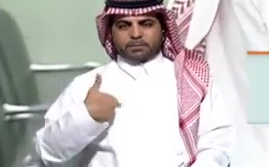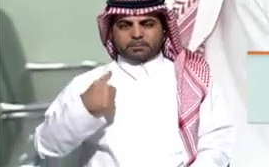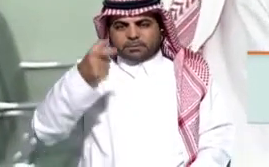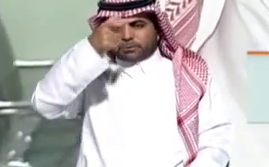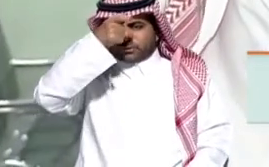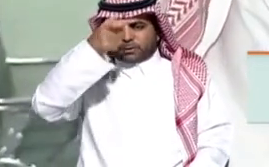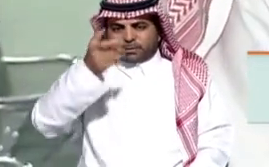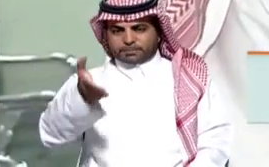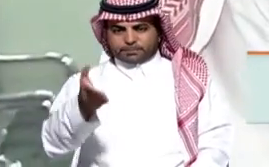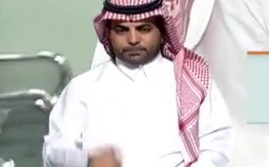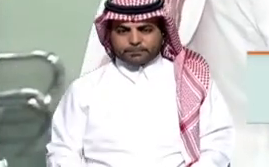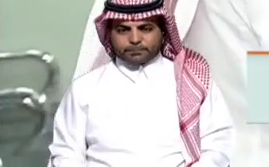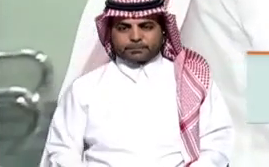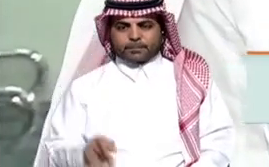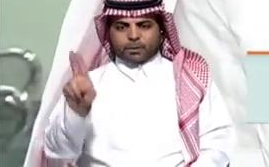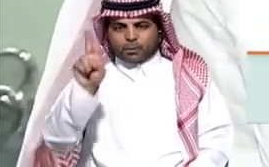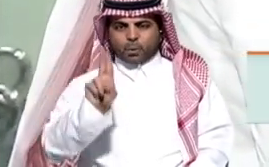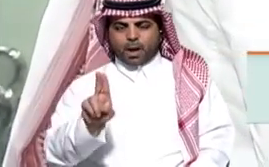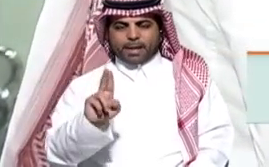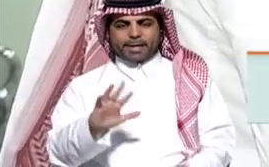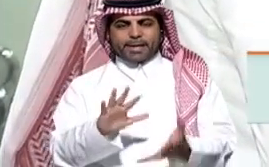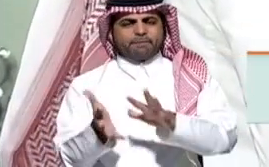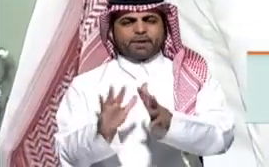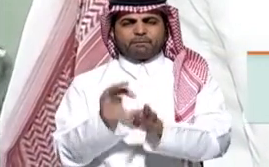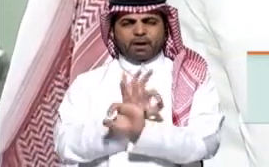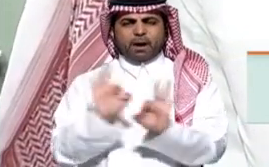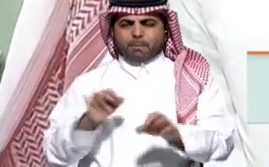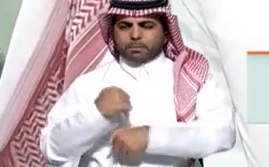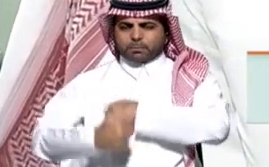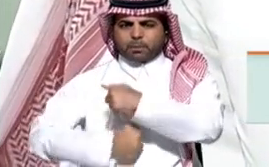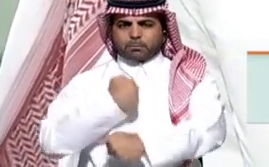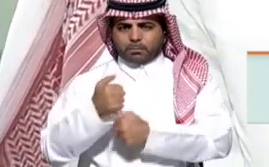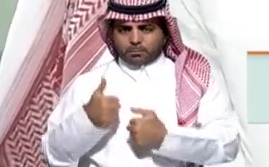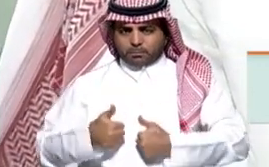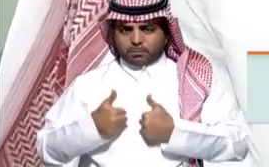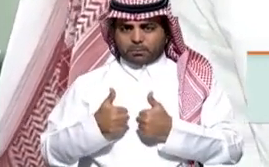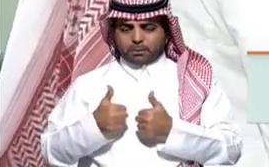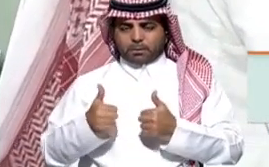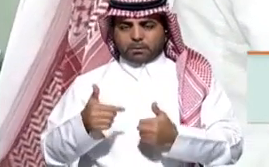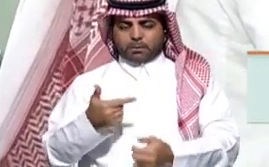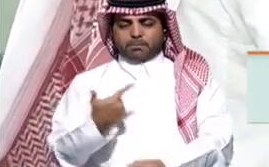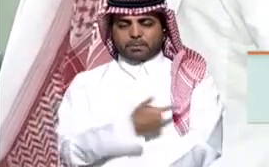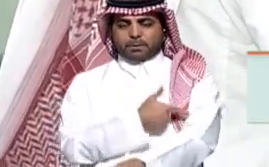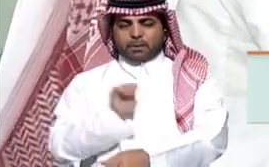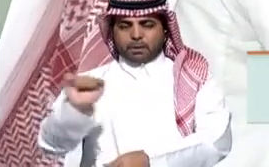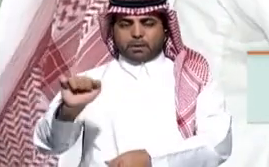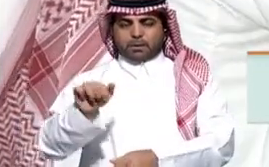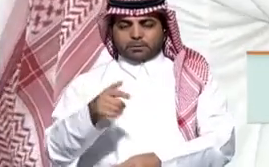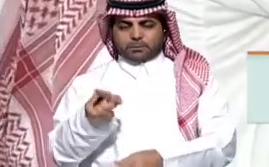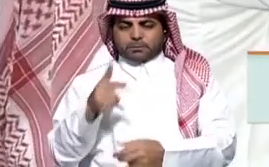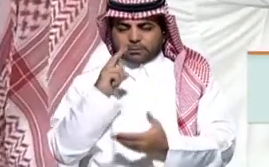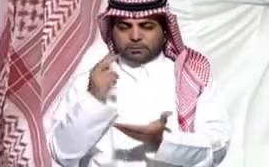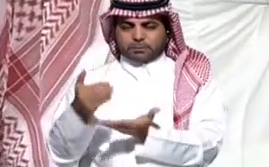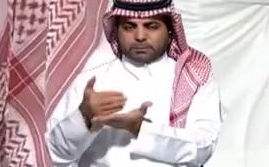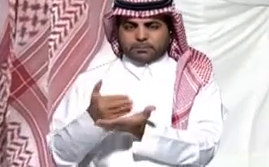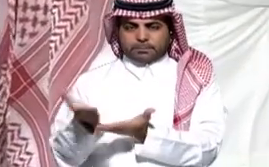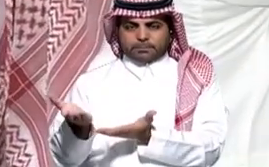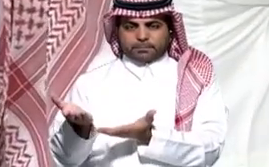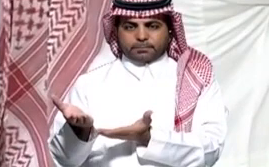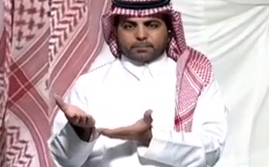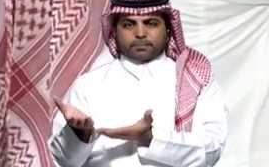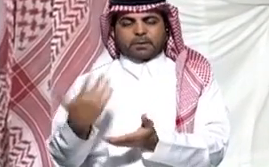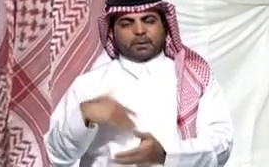إذا سمحت، تحدث اليوم عن الإجراءات والتدابير اللي اتخذها التجمع الصحي، لو أطلعت المشاهد عليها. حياك الله